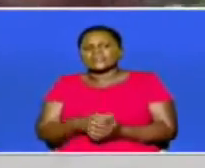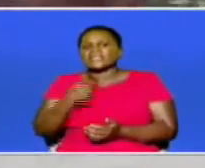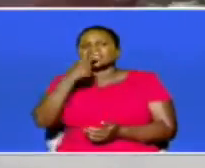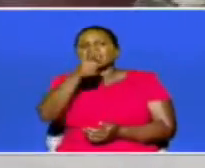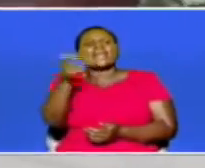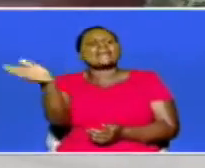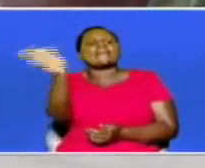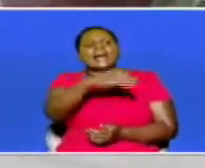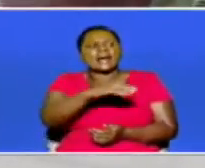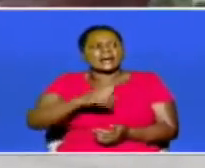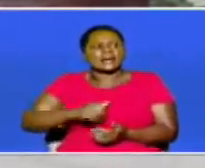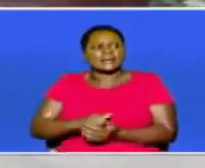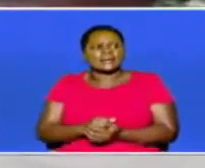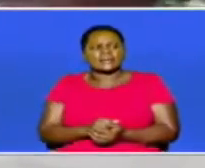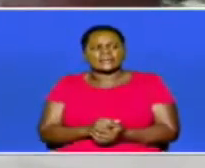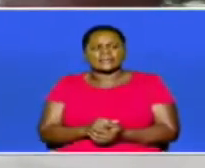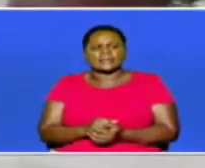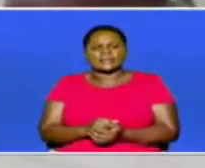Mwambia rudi nyuma.